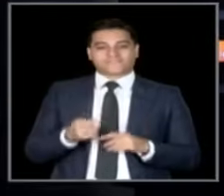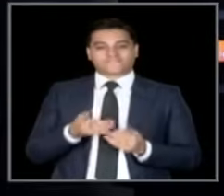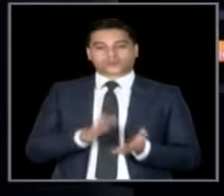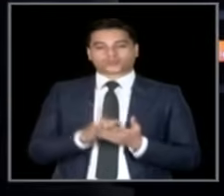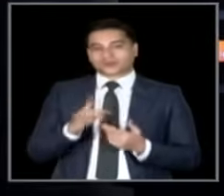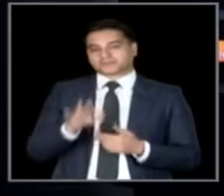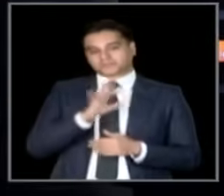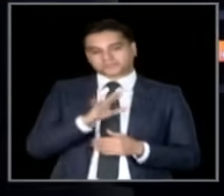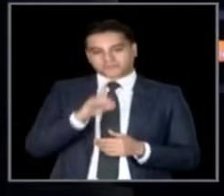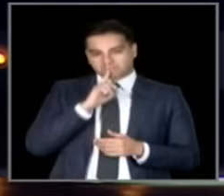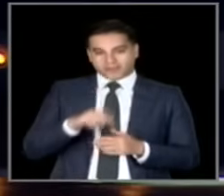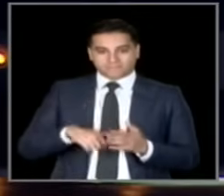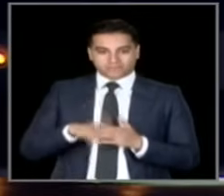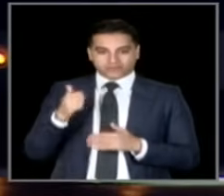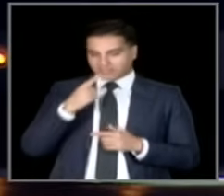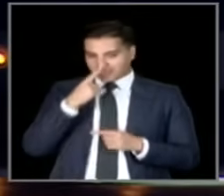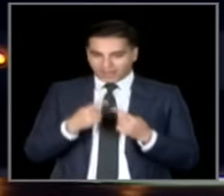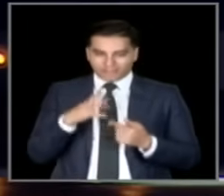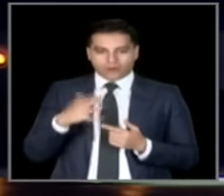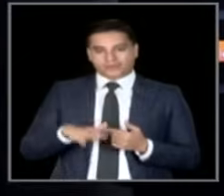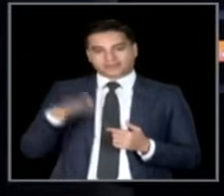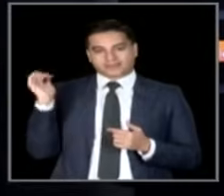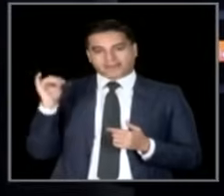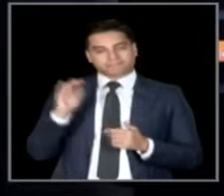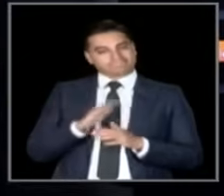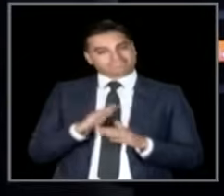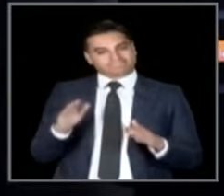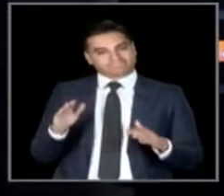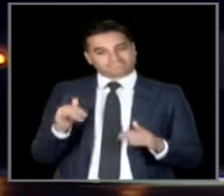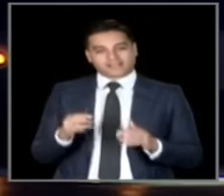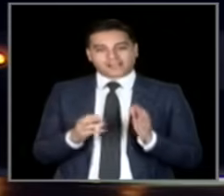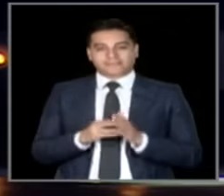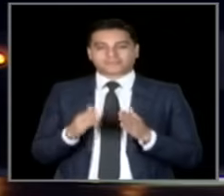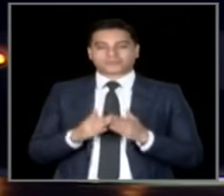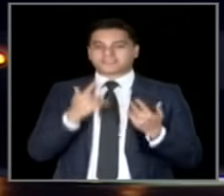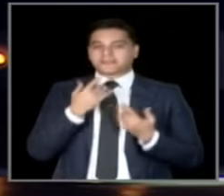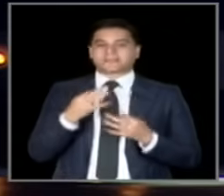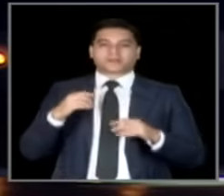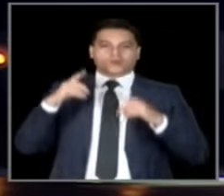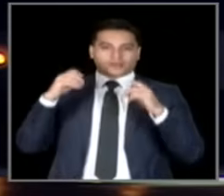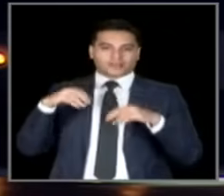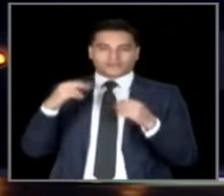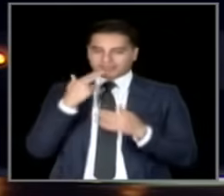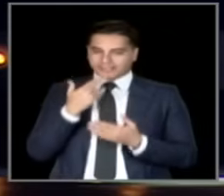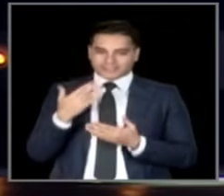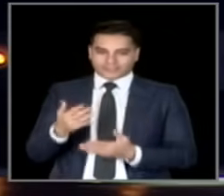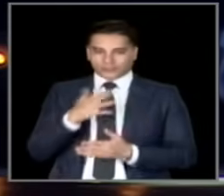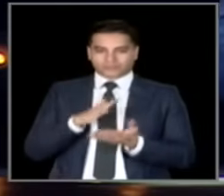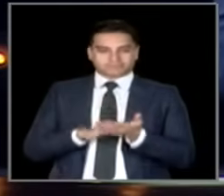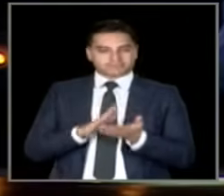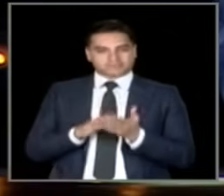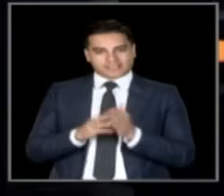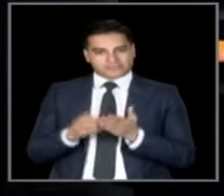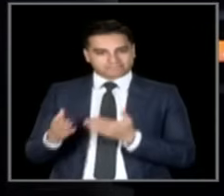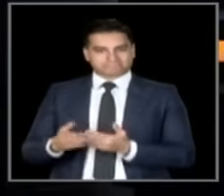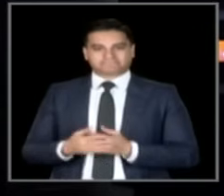امل، المكسب أو توديع البطولة. جامعة السويس بتمنى لكم كل التوفيق. نحيي كلنا جامعة